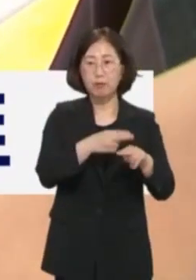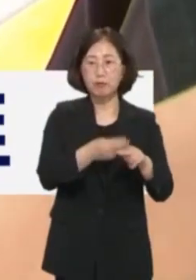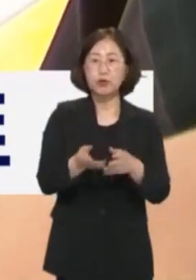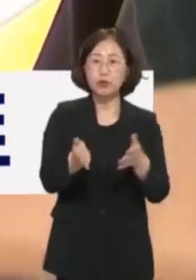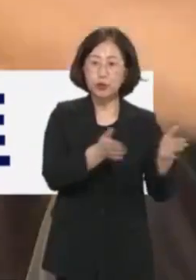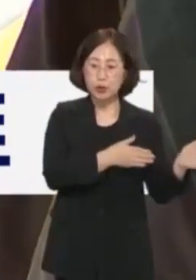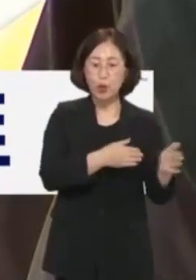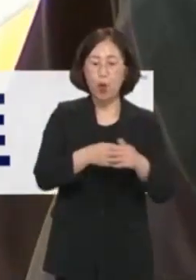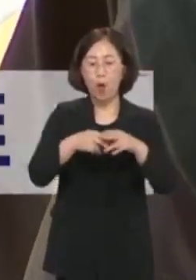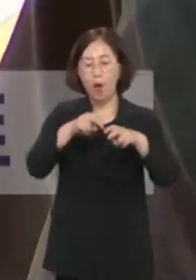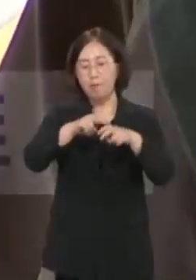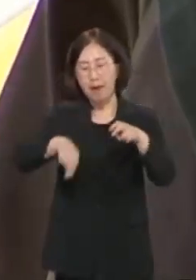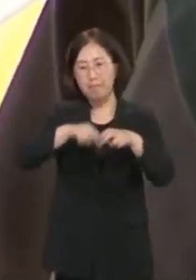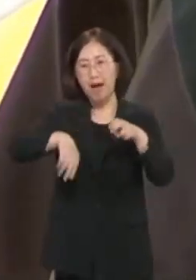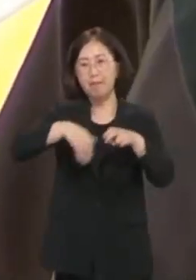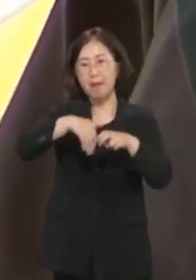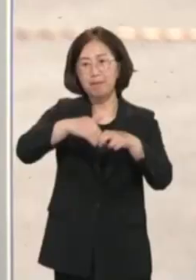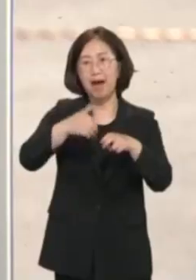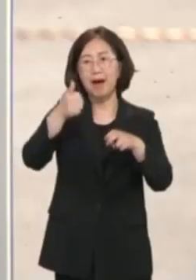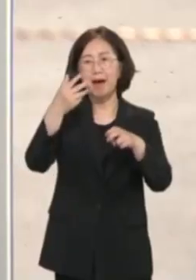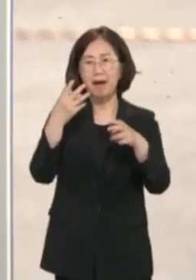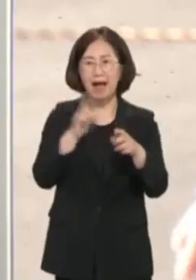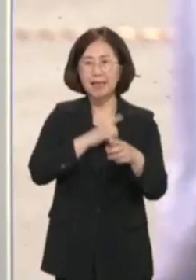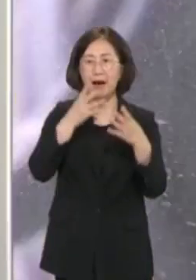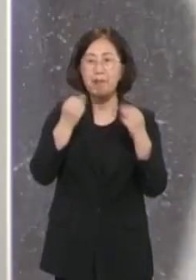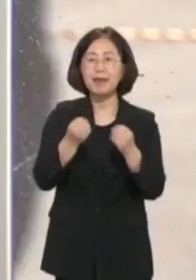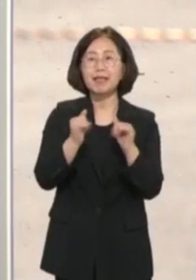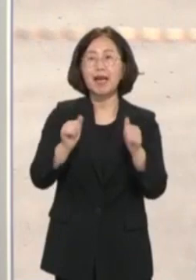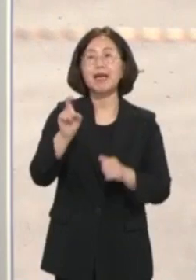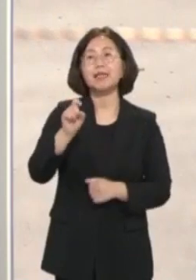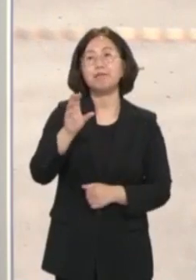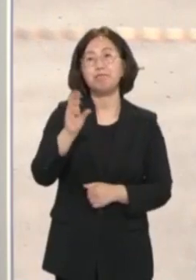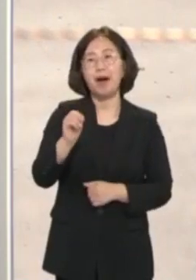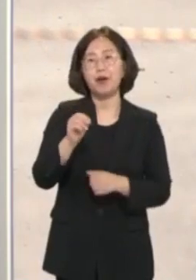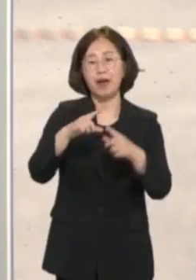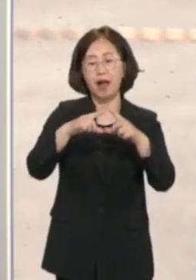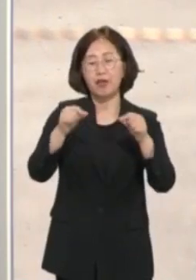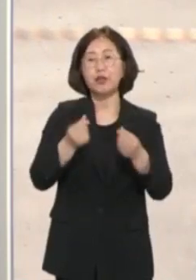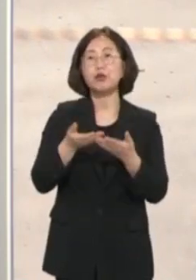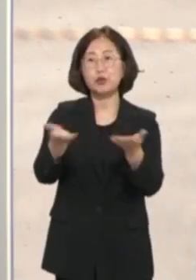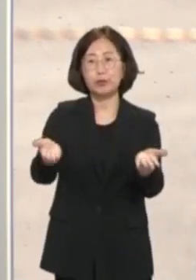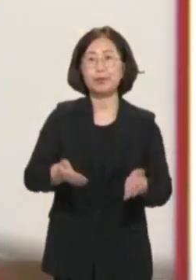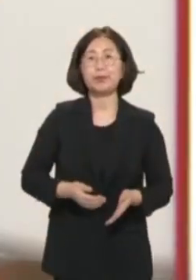최다 하차태그 승객에게는 10만 원 상당의 티마일리지가 별도로 지급됩니다.